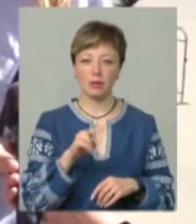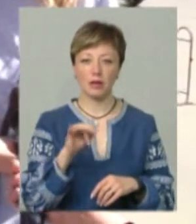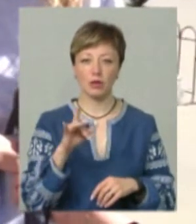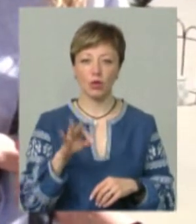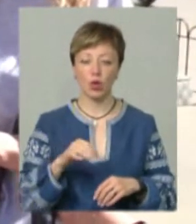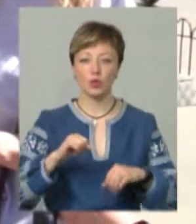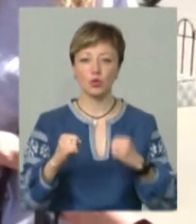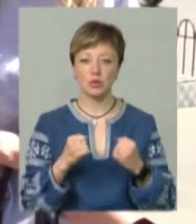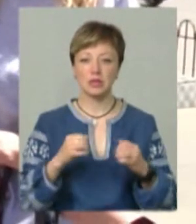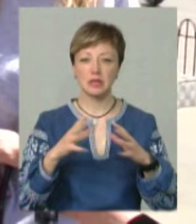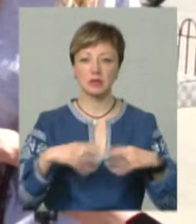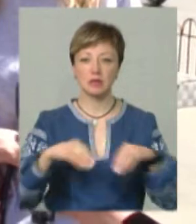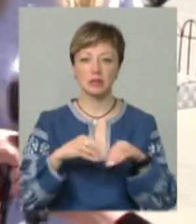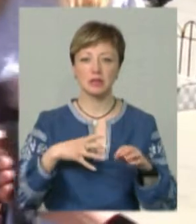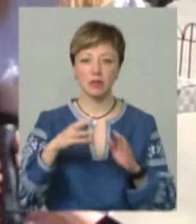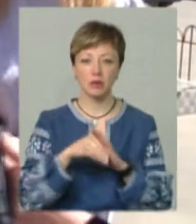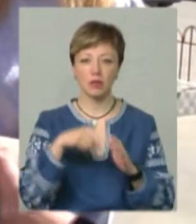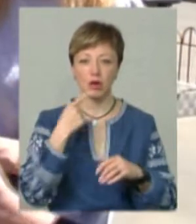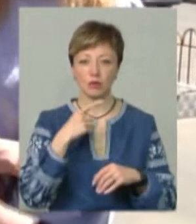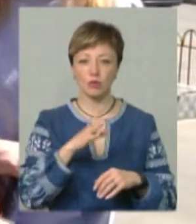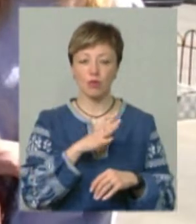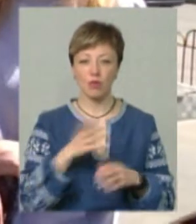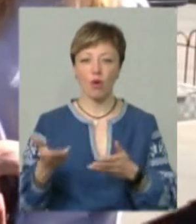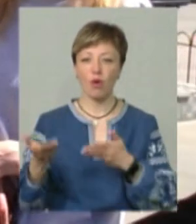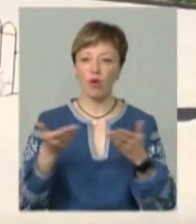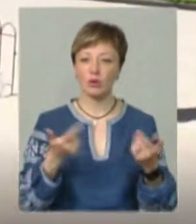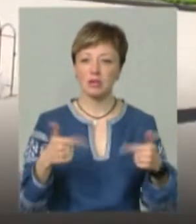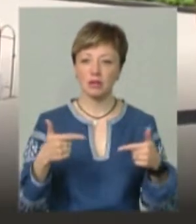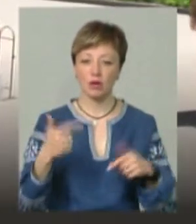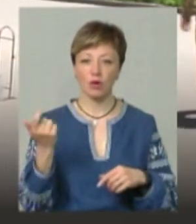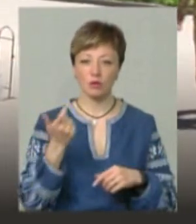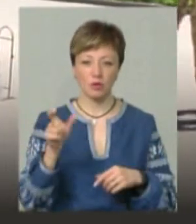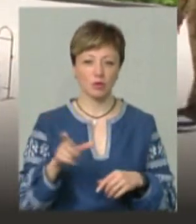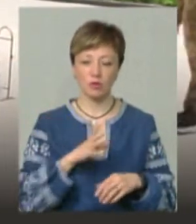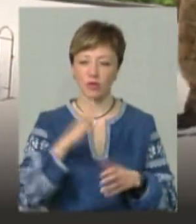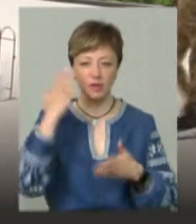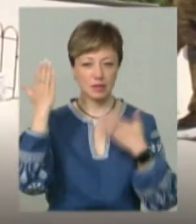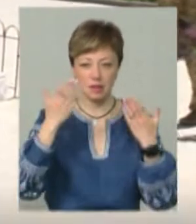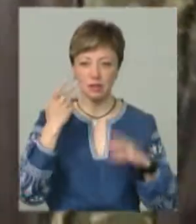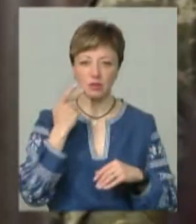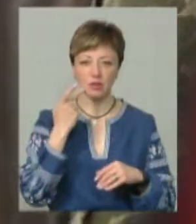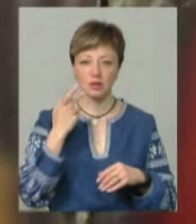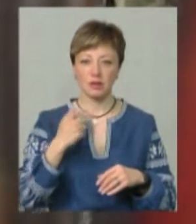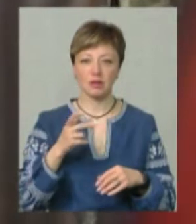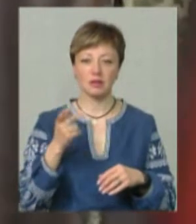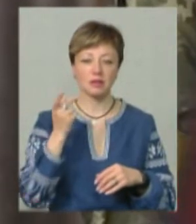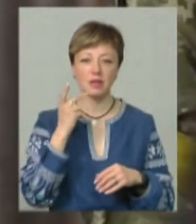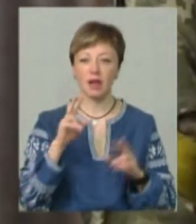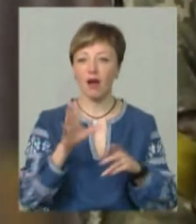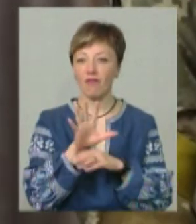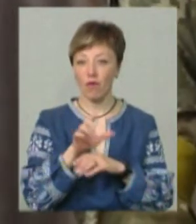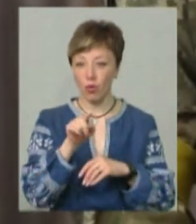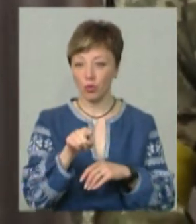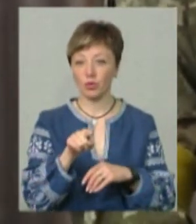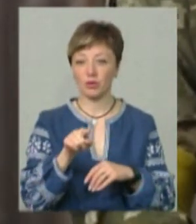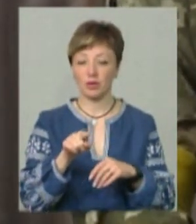друзі сім'ї загиблого. Кажуть, Олексій Лопатін був гостинним господарем. Льоша завжди був веселий. От я не знаю, він от як там